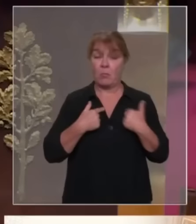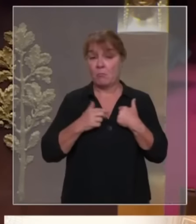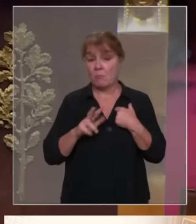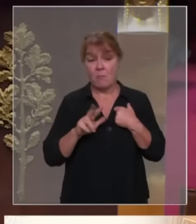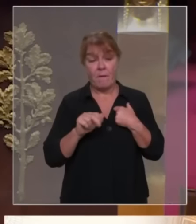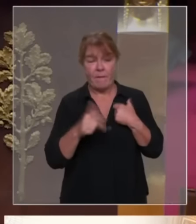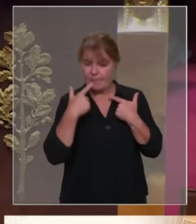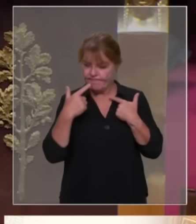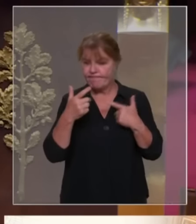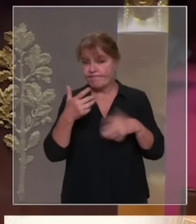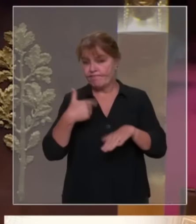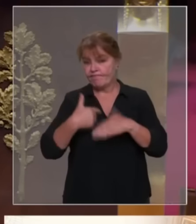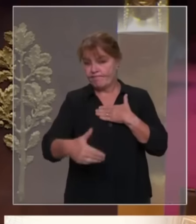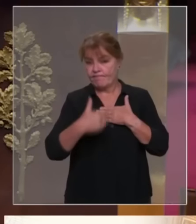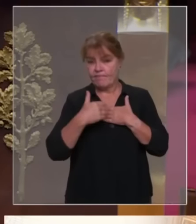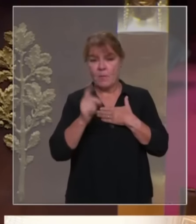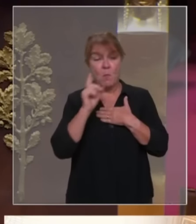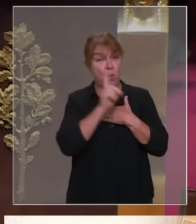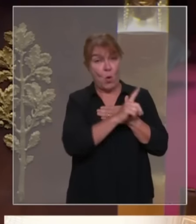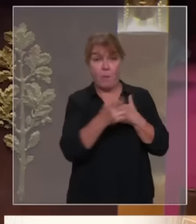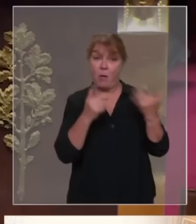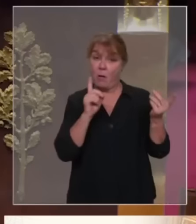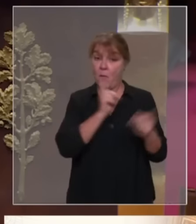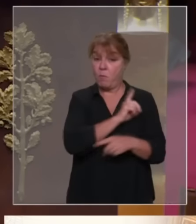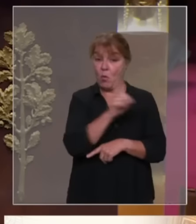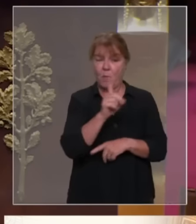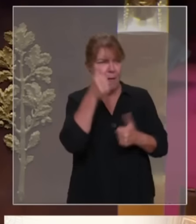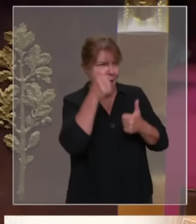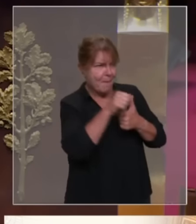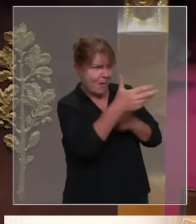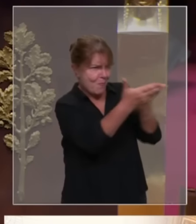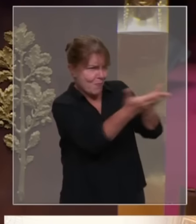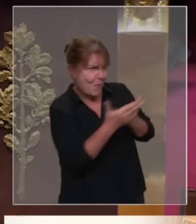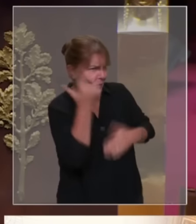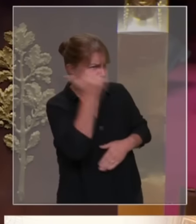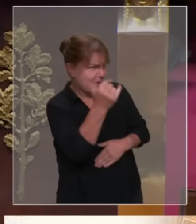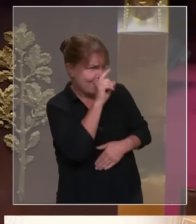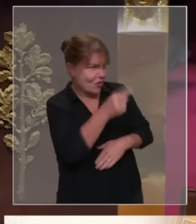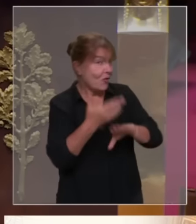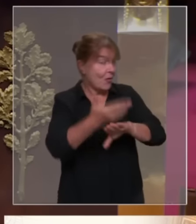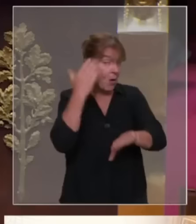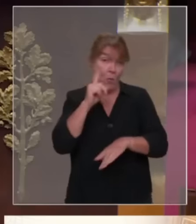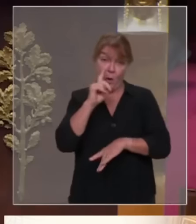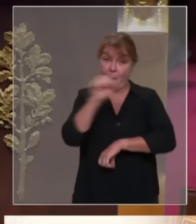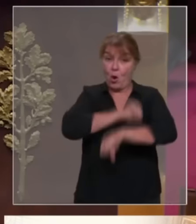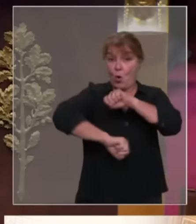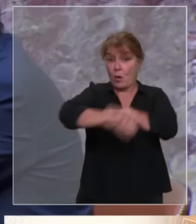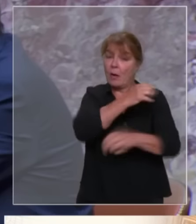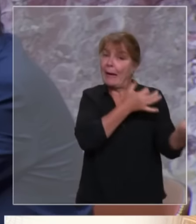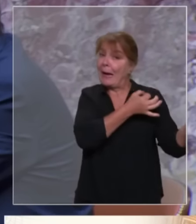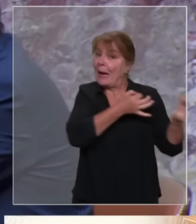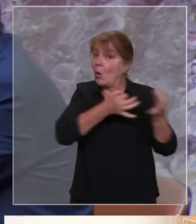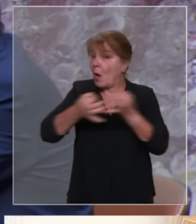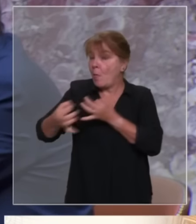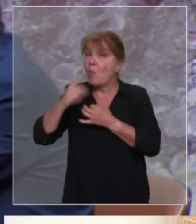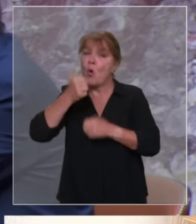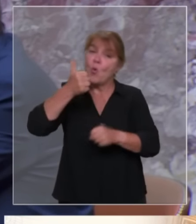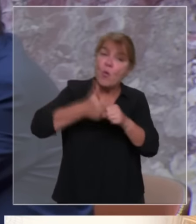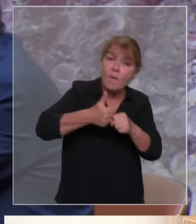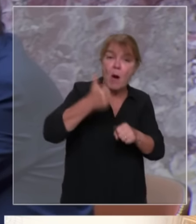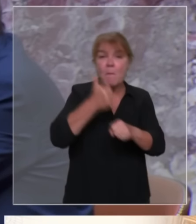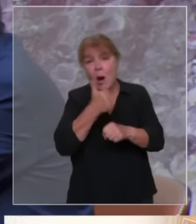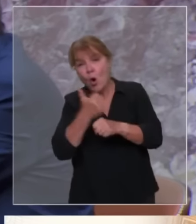à l'étude une idée, Madame la Présidente, que vous aviez vous-même soutenue, celle d'organiser régulièrement, une fois par an ou